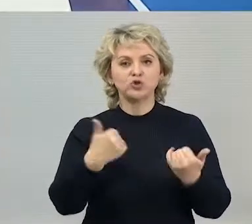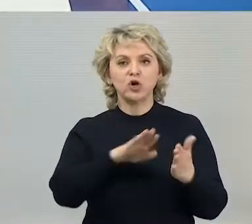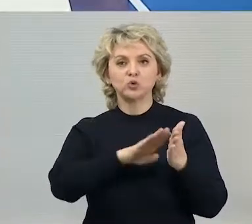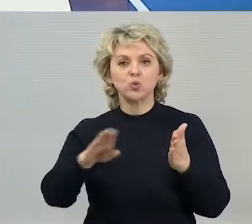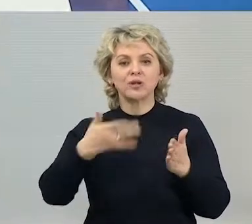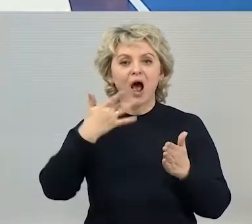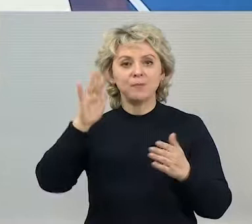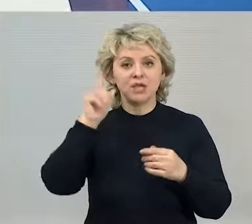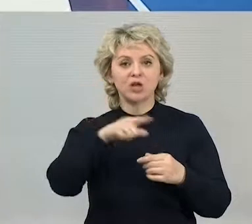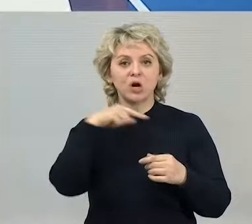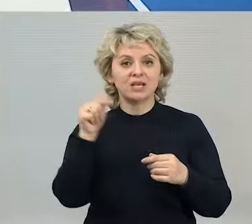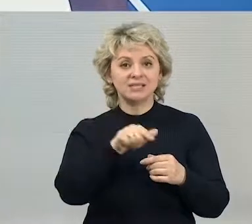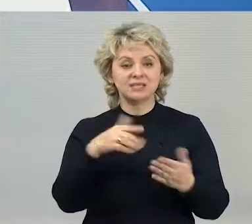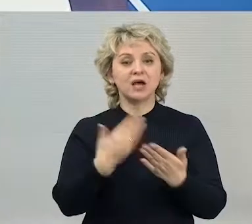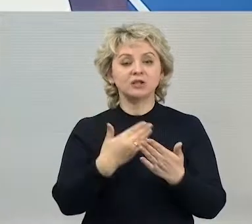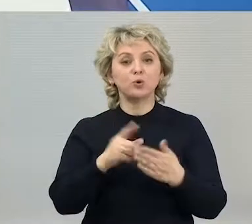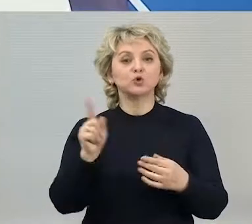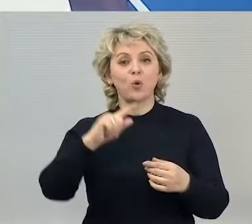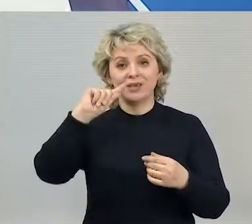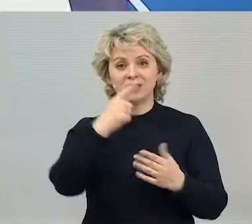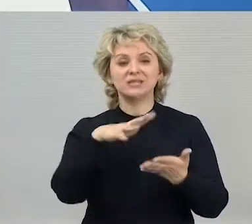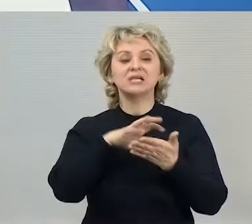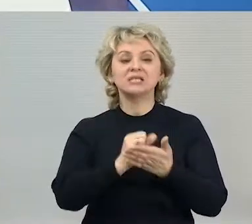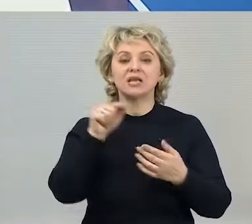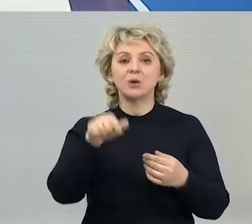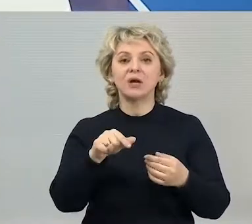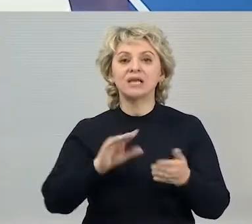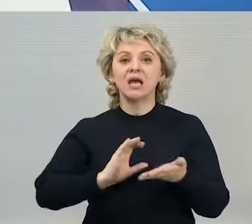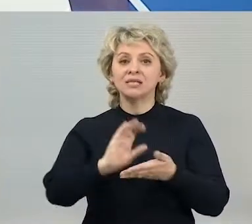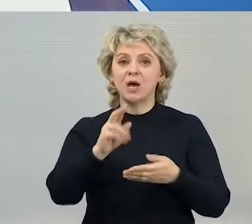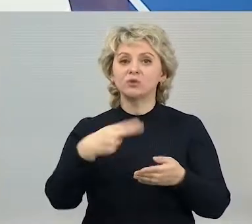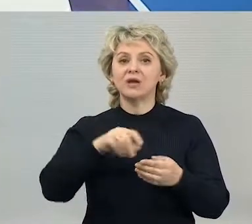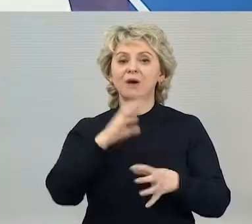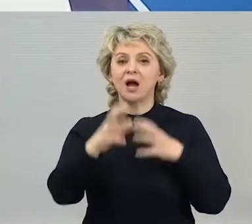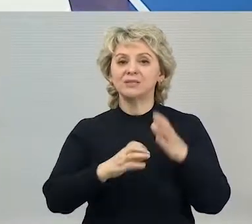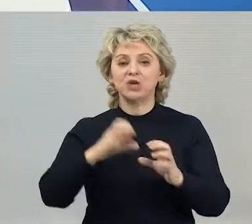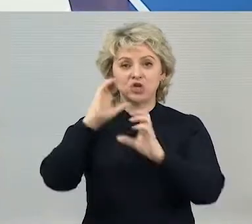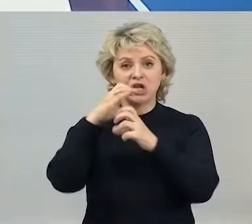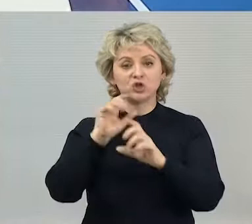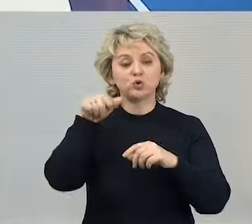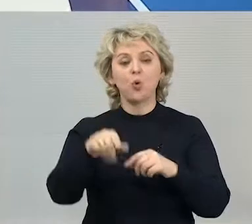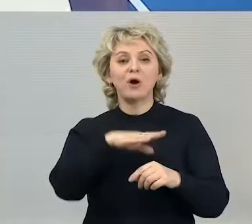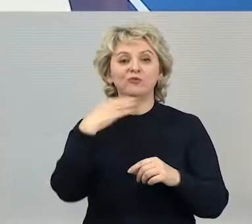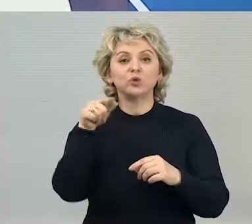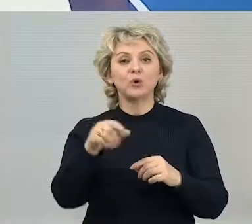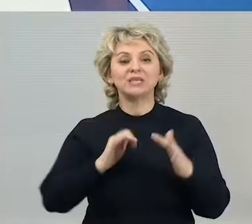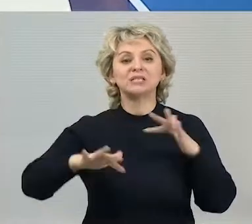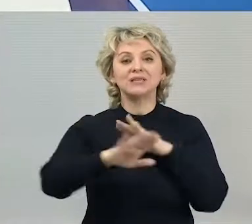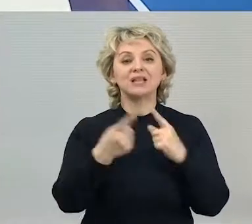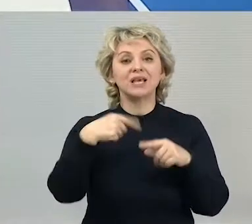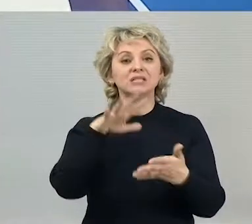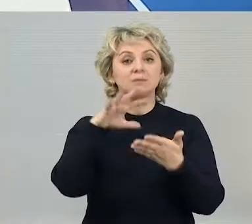уровне американской и российской, например, что Индия занимается запуском космических телескопов, что многие страны сейчас